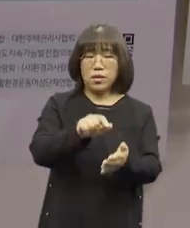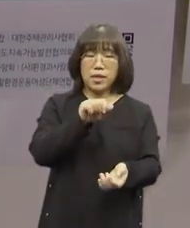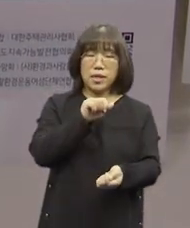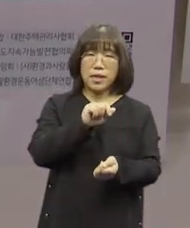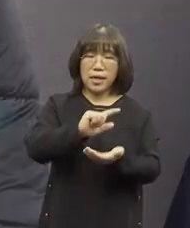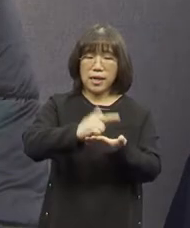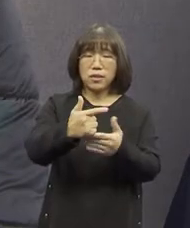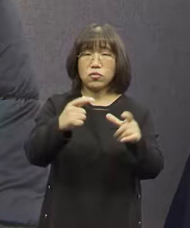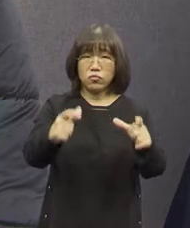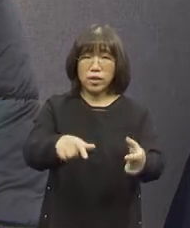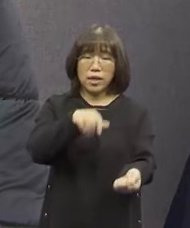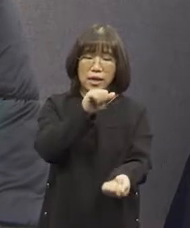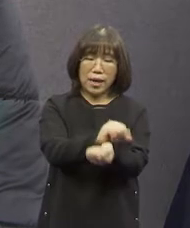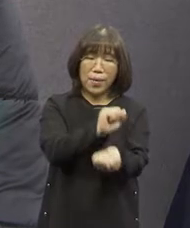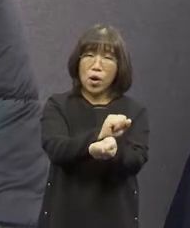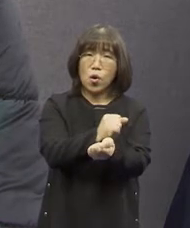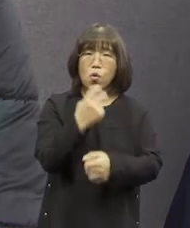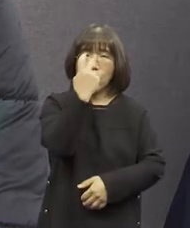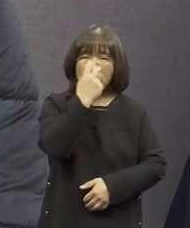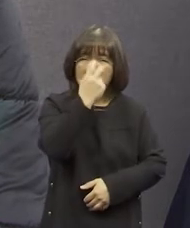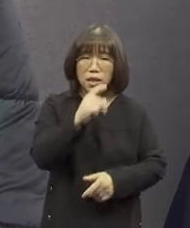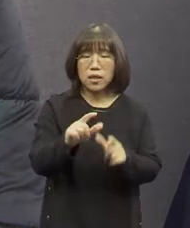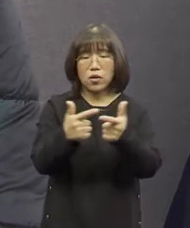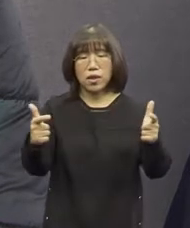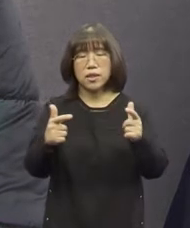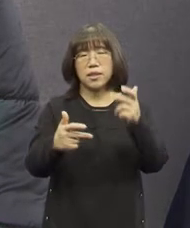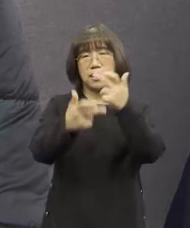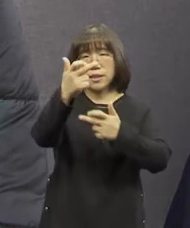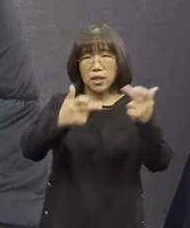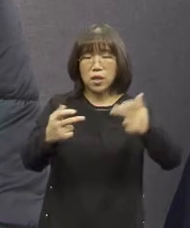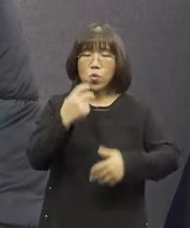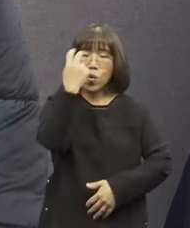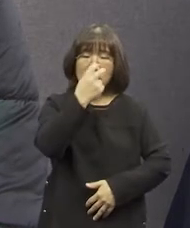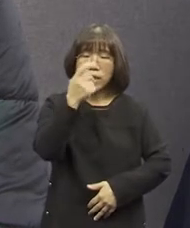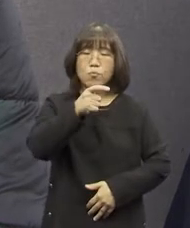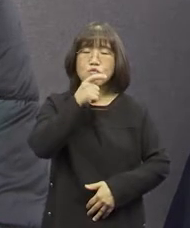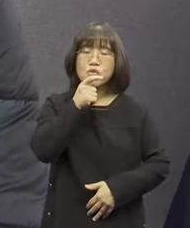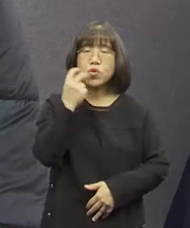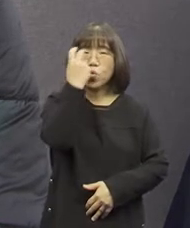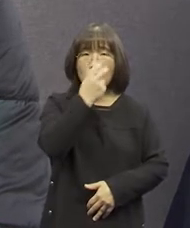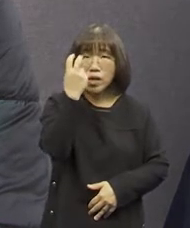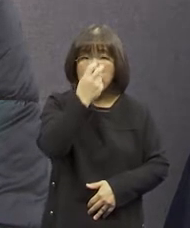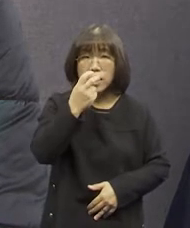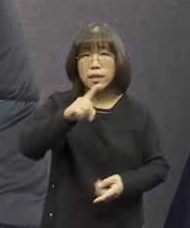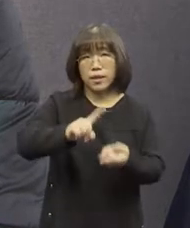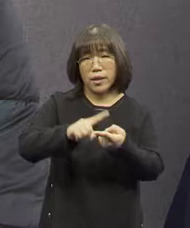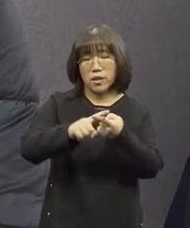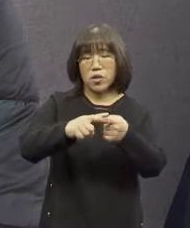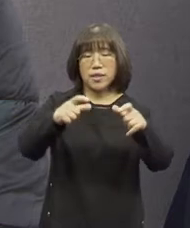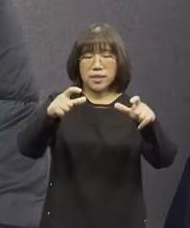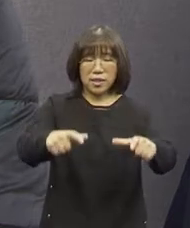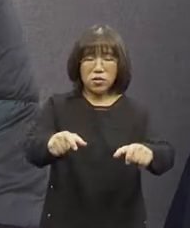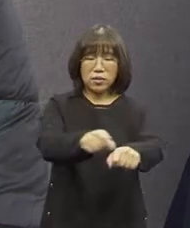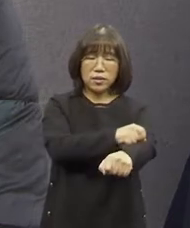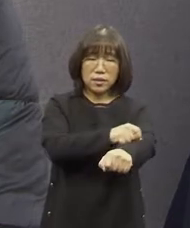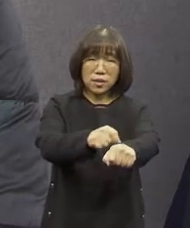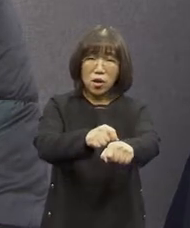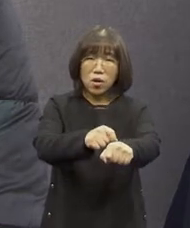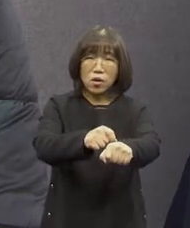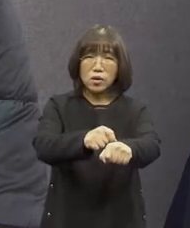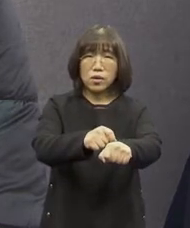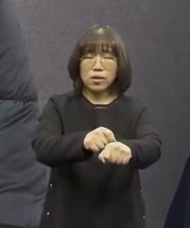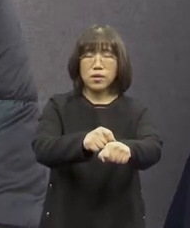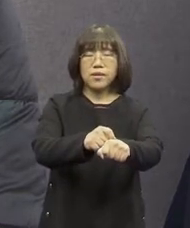강서구는 감염병 관리, 산림 생태계 복원, 재난재해 대응, 물 관리 등 다양한 분야에서 지역 특성에